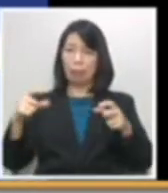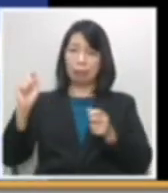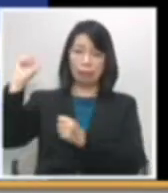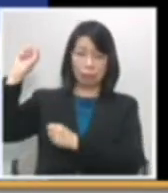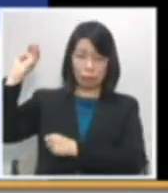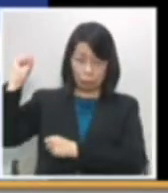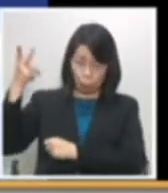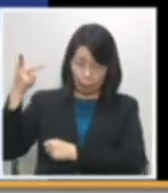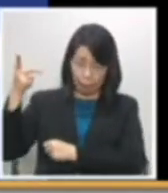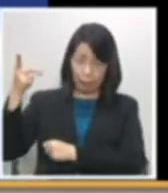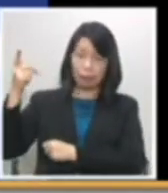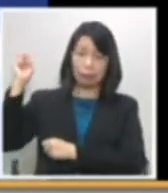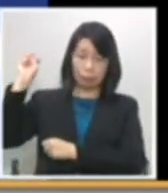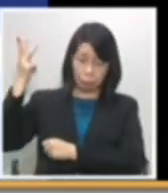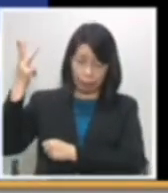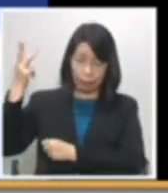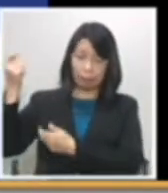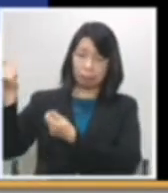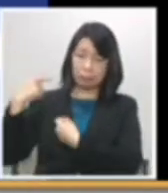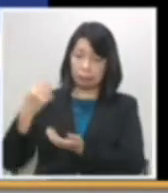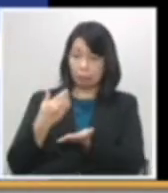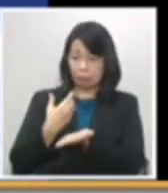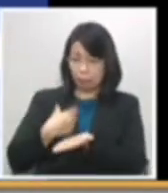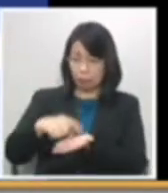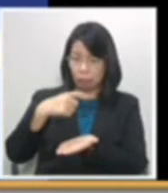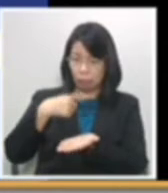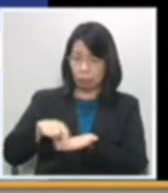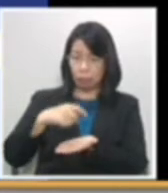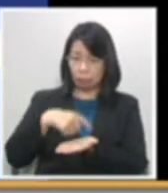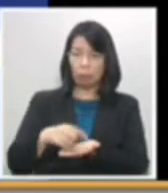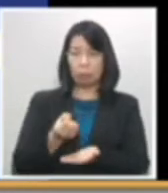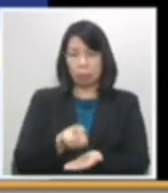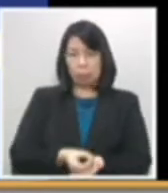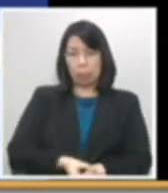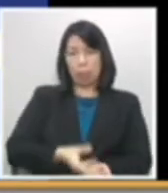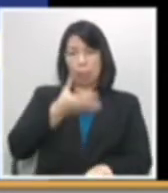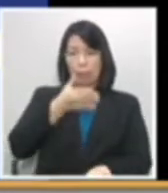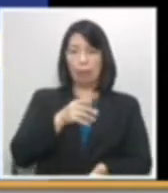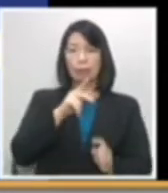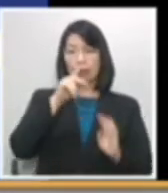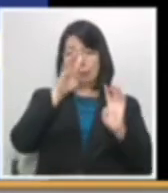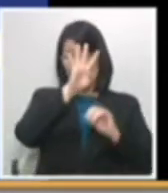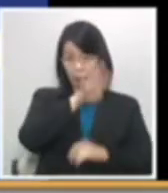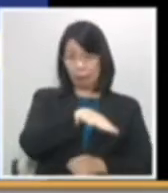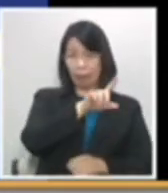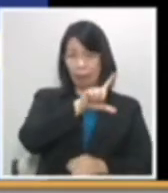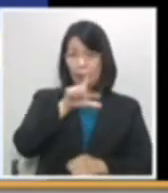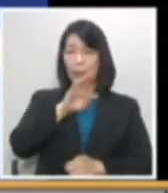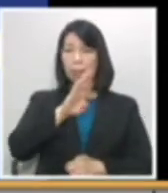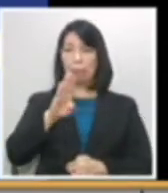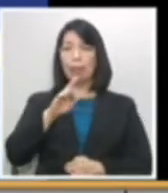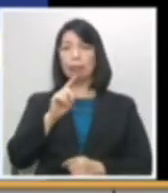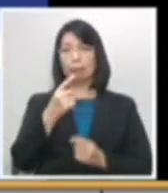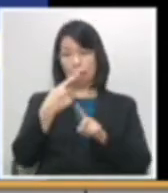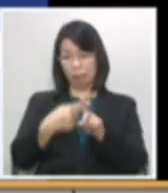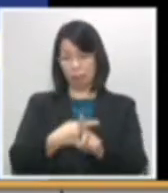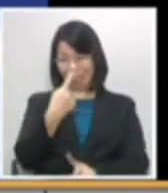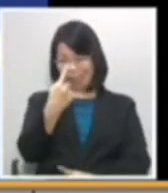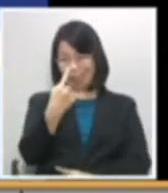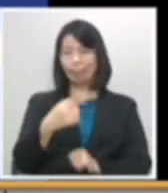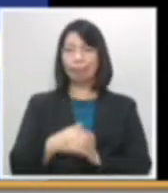แห่งรัฐแต่ละอย่างสูงถึง 4,000 กว่าล้านบาทต่อเดือนหรือประม